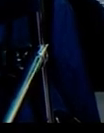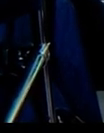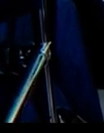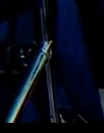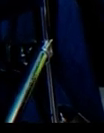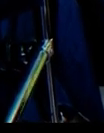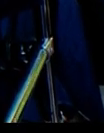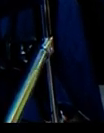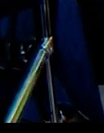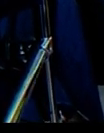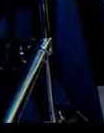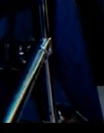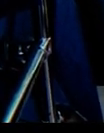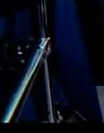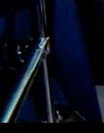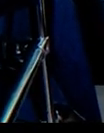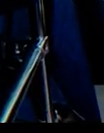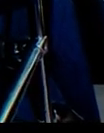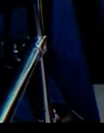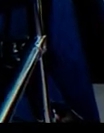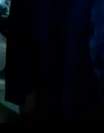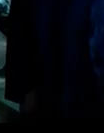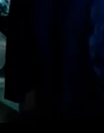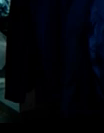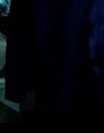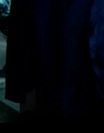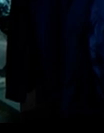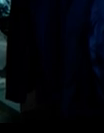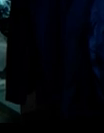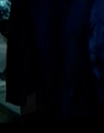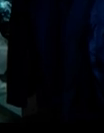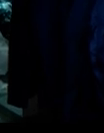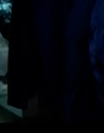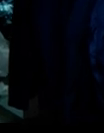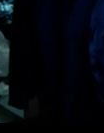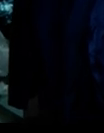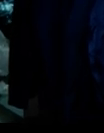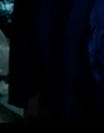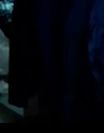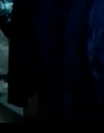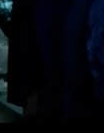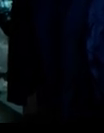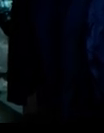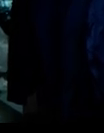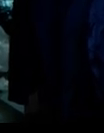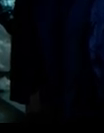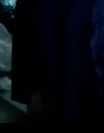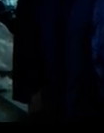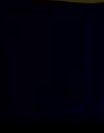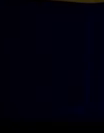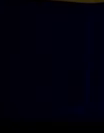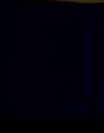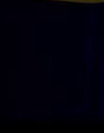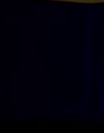демократичные цены. 3500 рублей за любую куртку и 4500 за теплый пуховик. Своеобразный